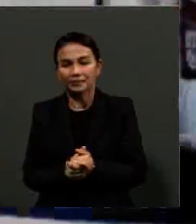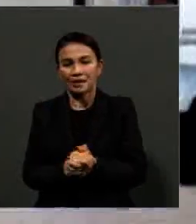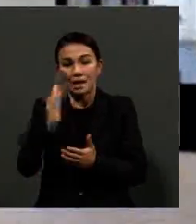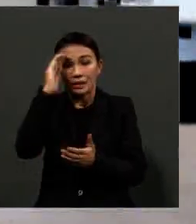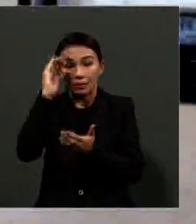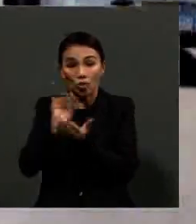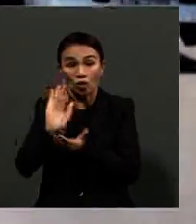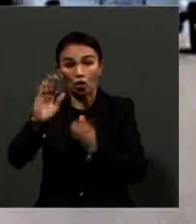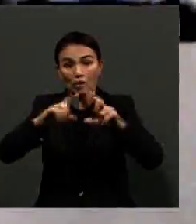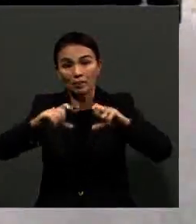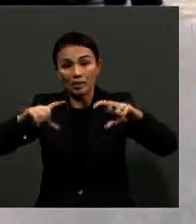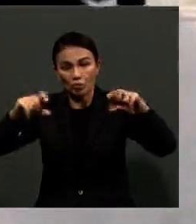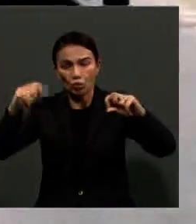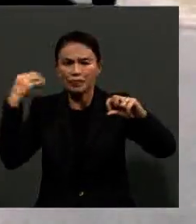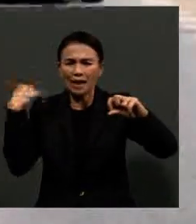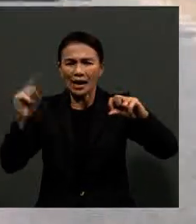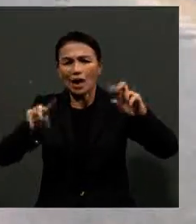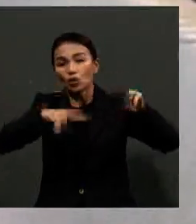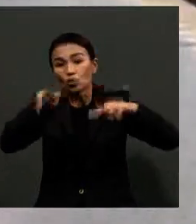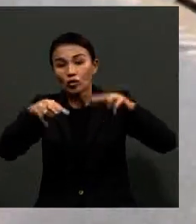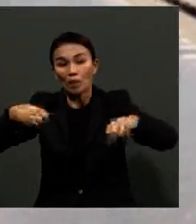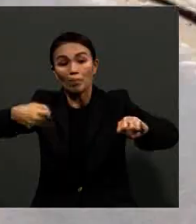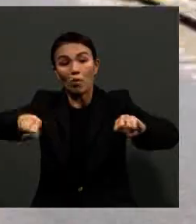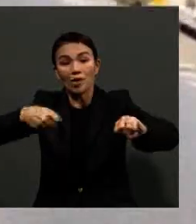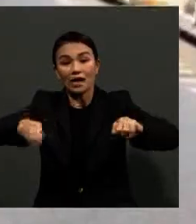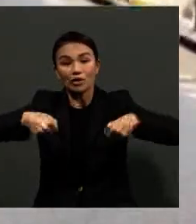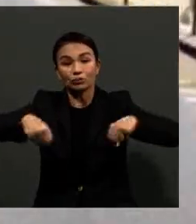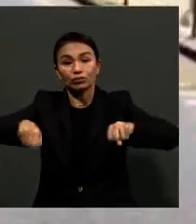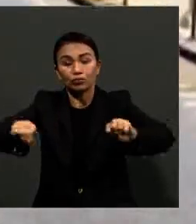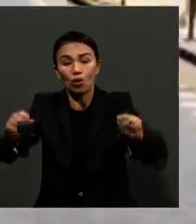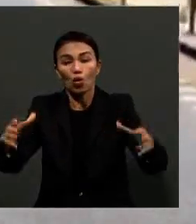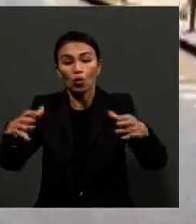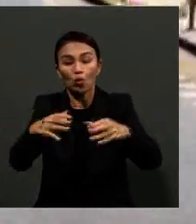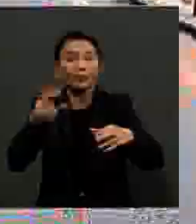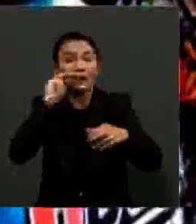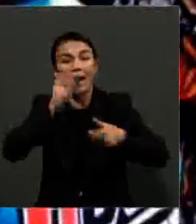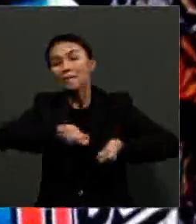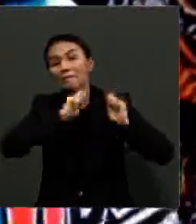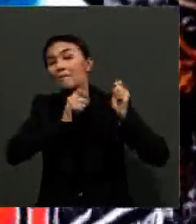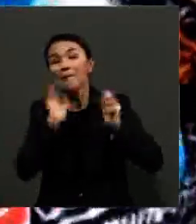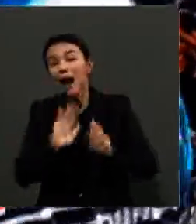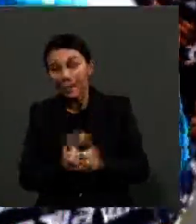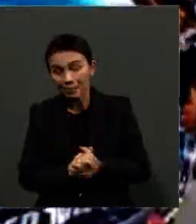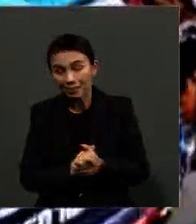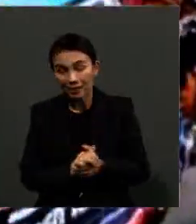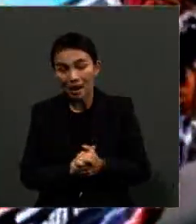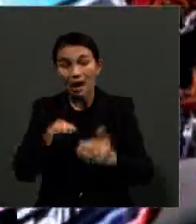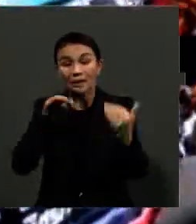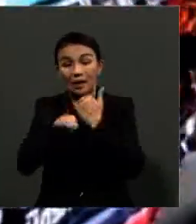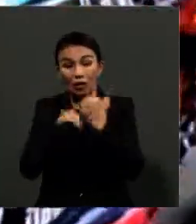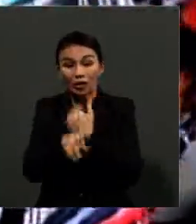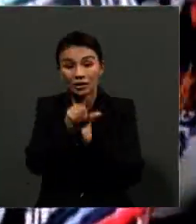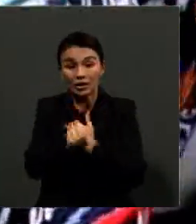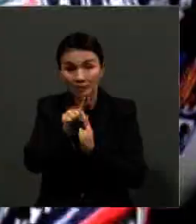หลวงเพชรบูรณ์ที่ได้นำกำลังเข้าไปสกัดขบวนรถจักรยานยนต์แก๊งน้ำไม่อาบไว้ 3จุดครับก็คือที่ถนนทางหลวง